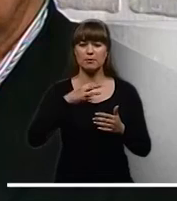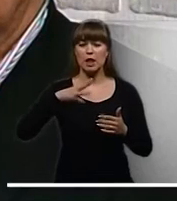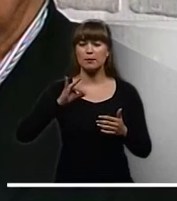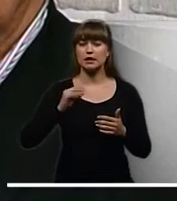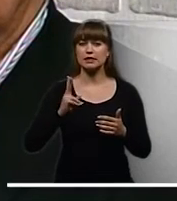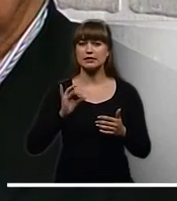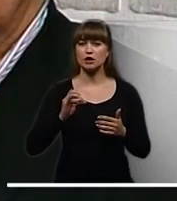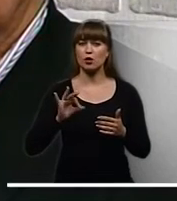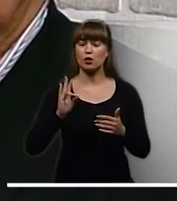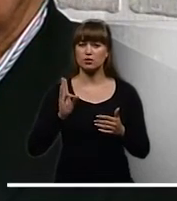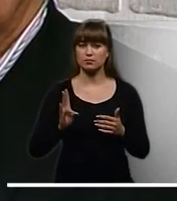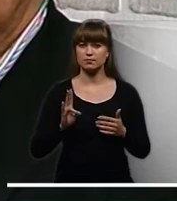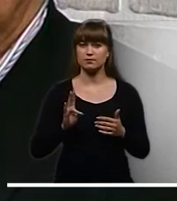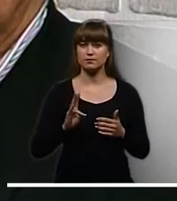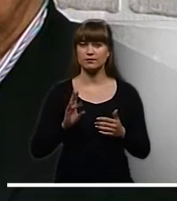принимала Миксикор,